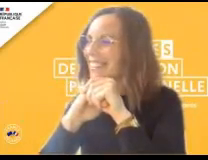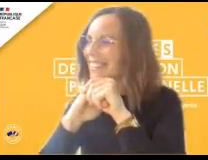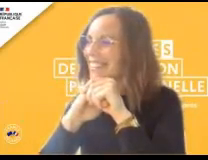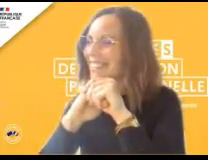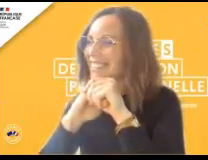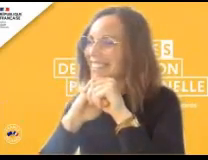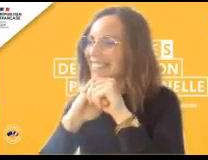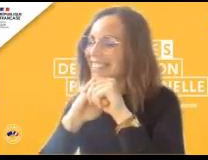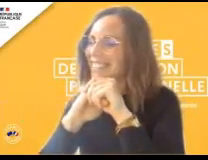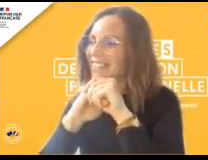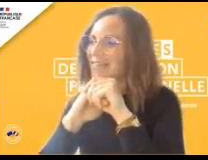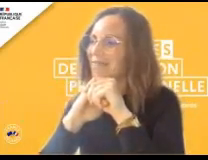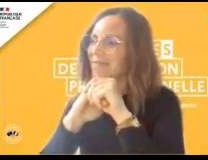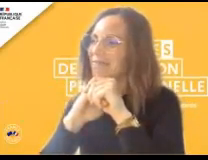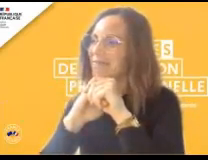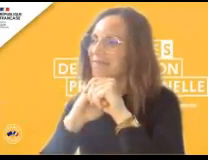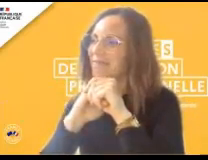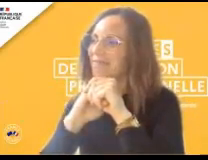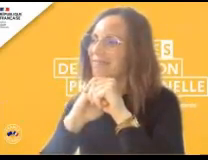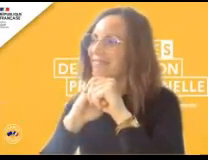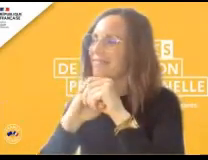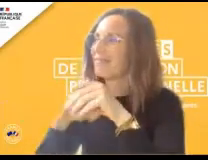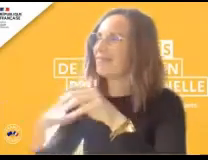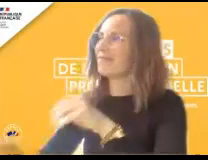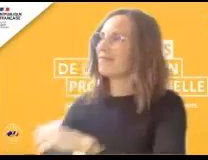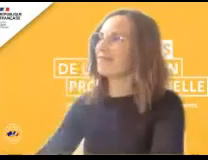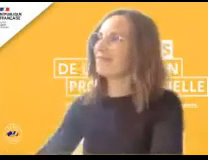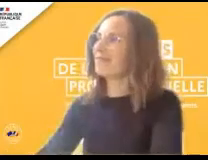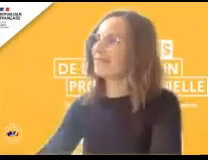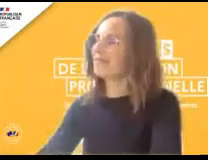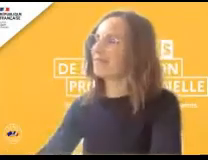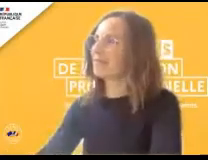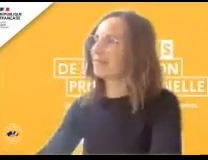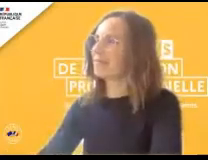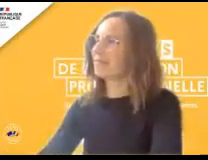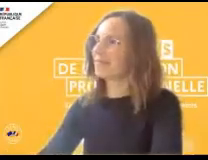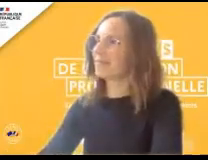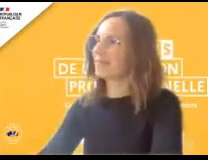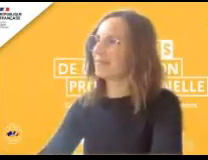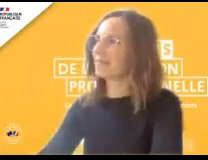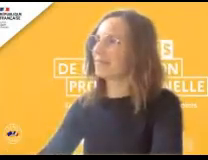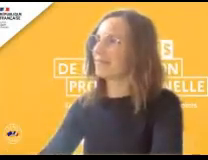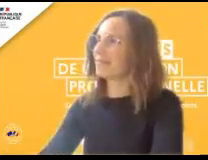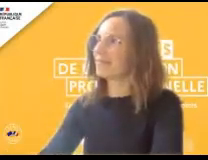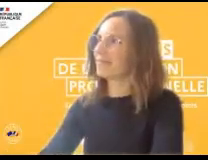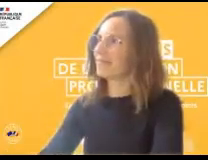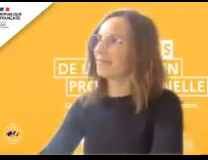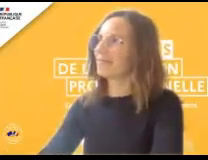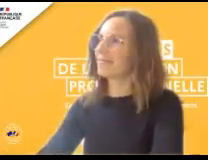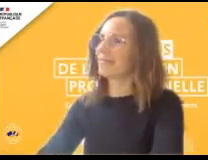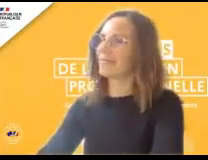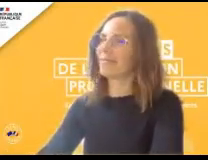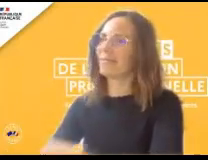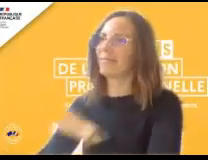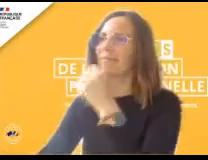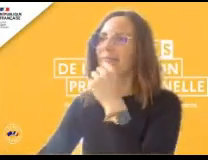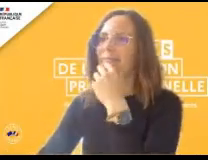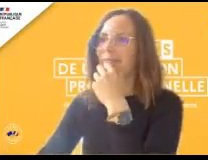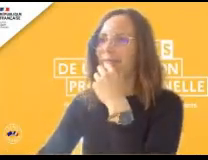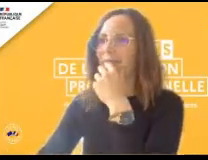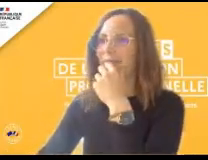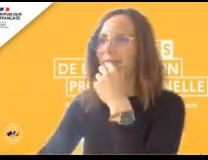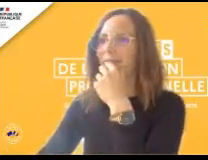Oui, bonjour, merci Marie, bonjour à tous et bonjour à toutes. Je suis Jean-Jacques Guay et je représente